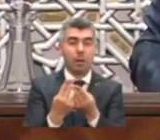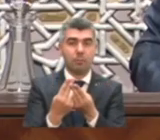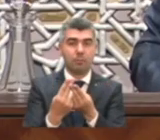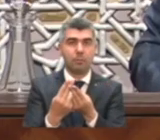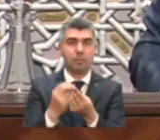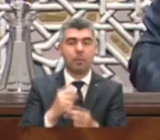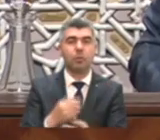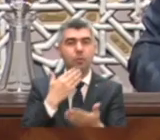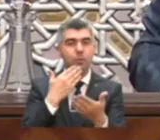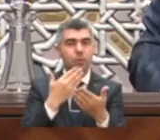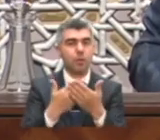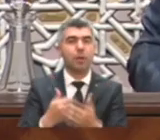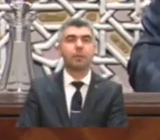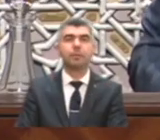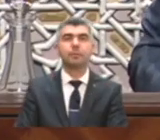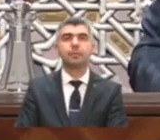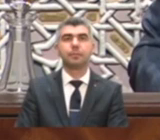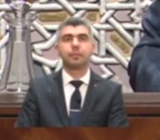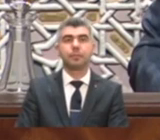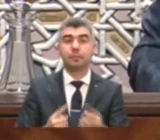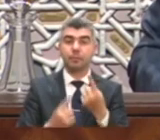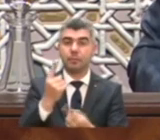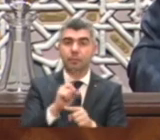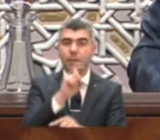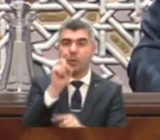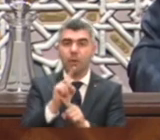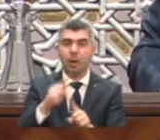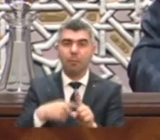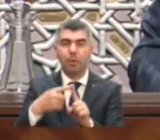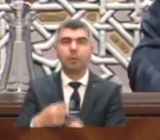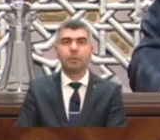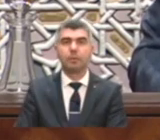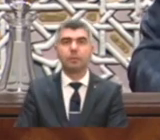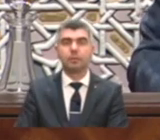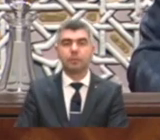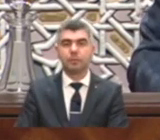سيدنا المحترم، انتهى الوقت. هل من تعقيب اضافي؟